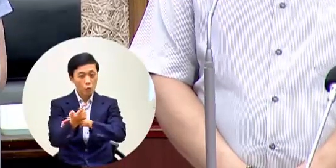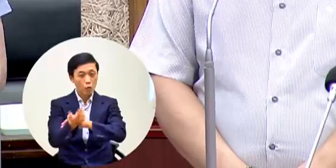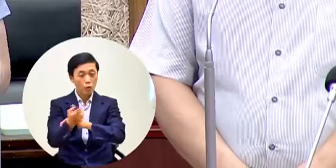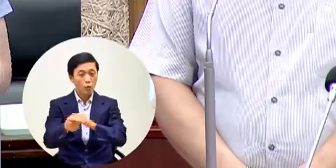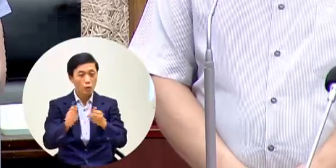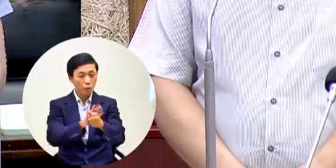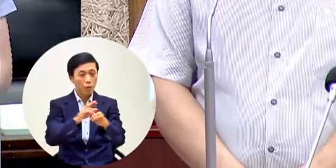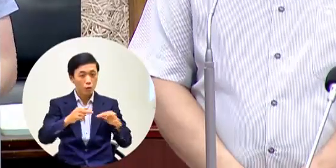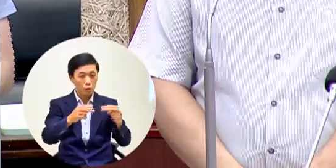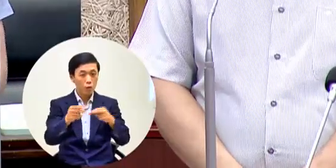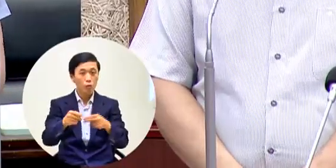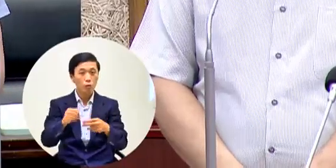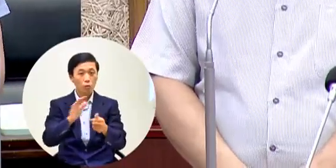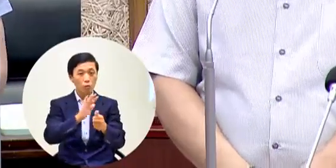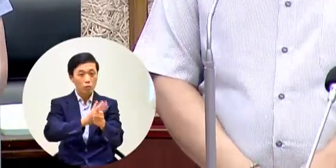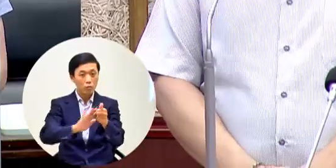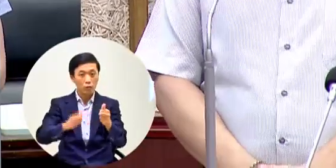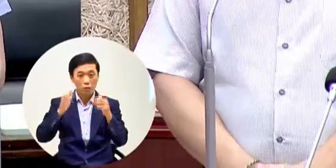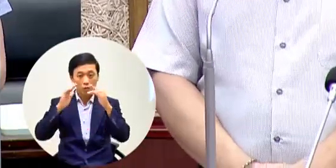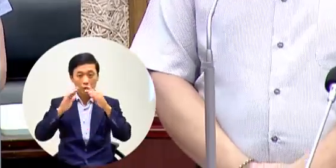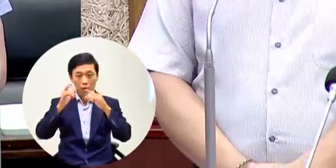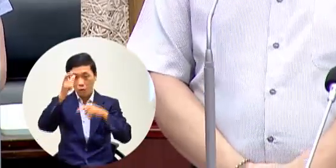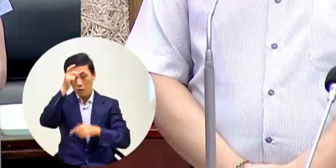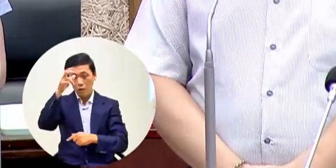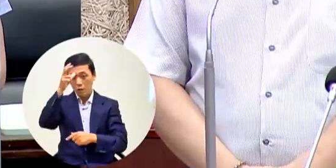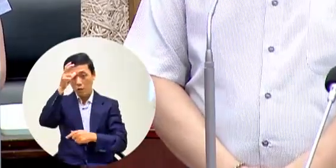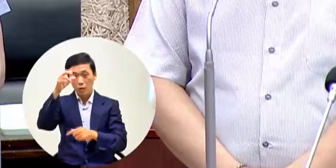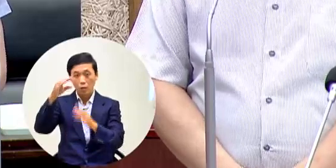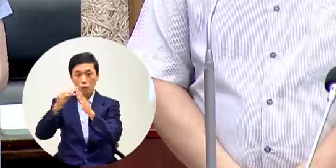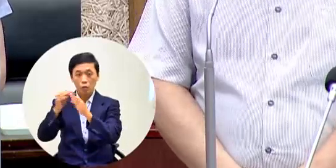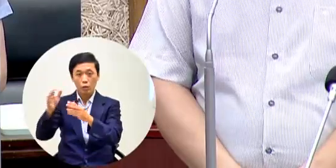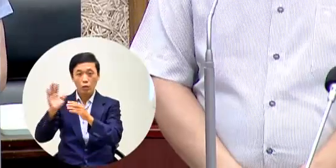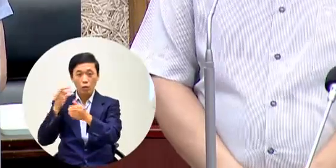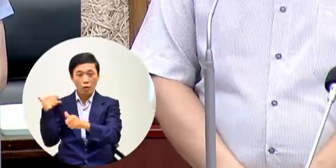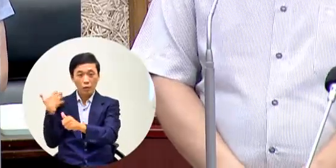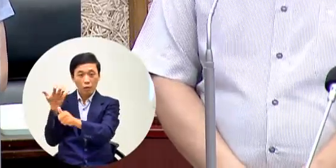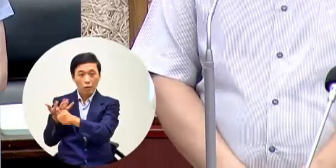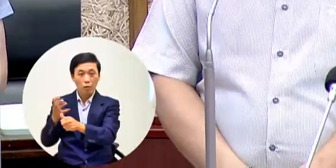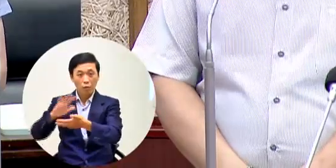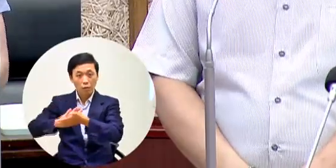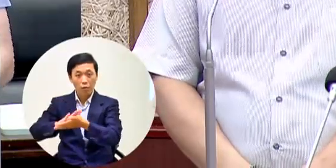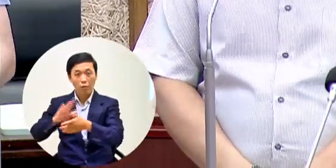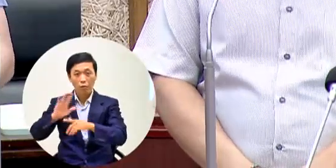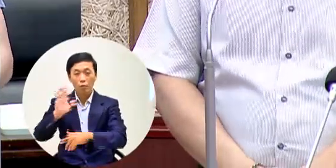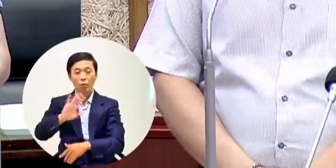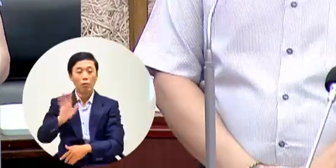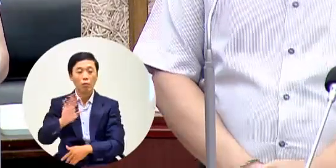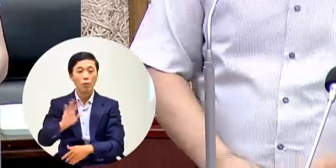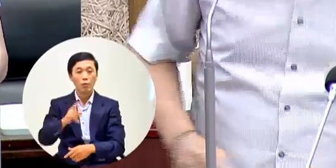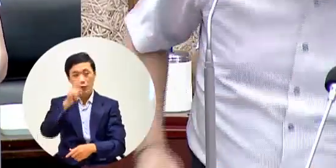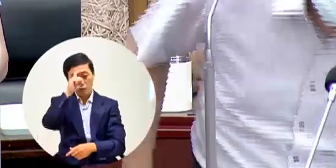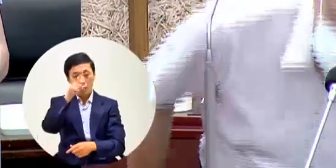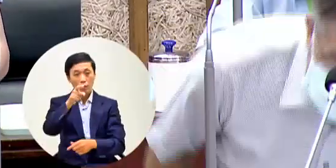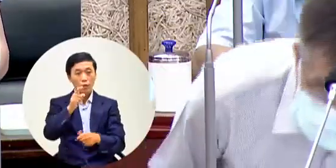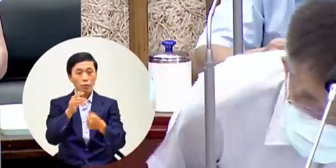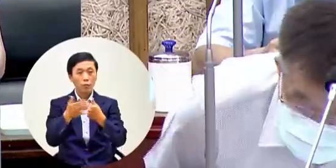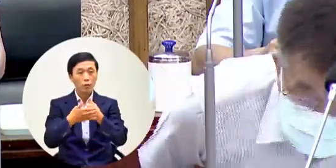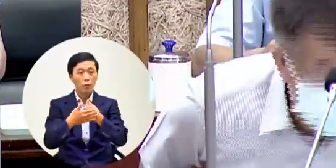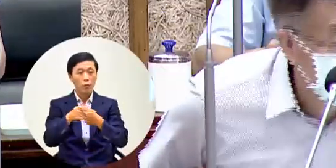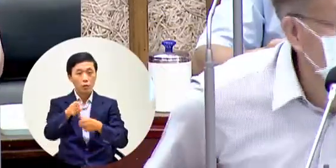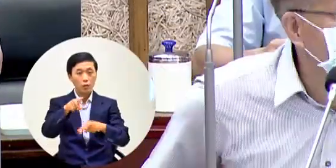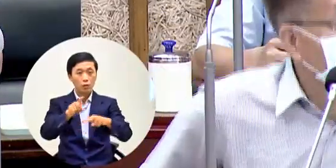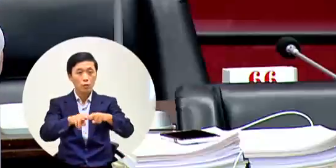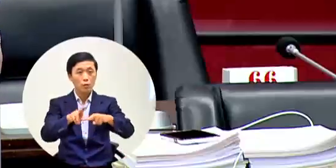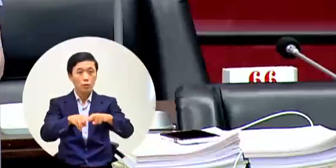们警察局的压力，好不好？这一点拜托一下啦。 好， 哦，好，请坐吼，哦。